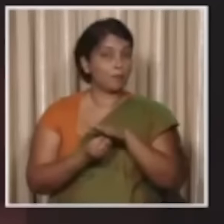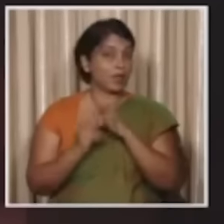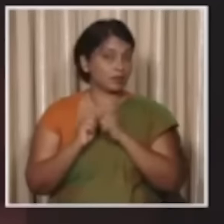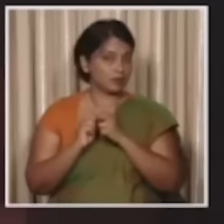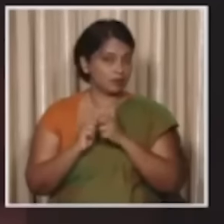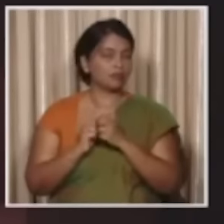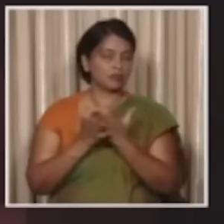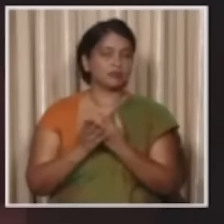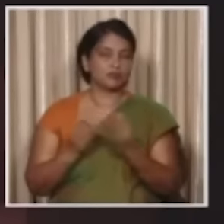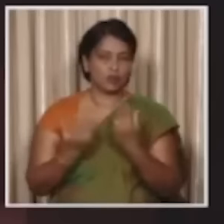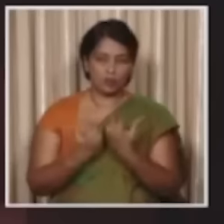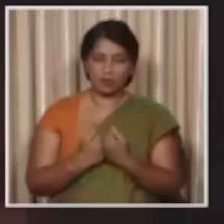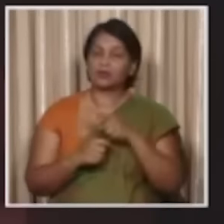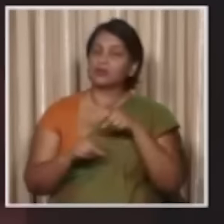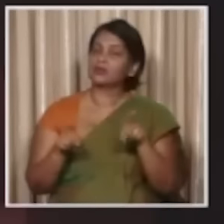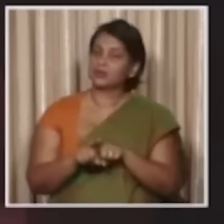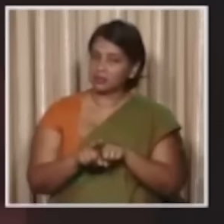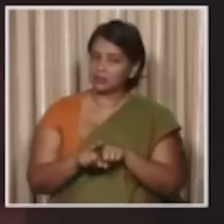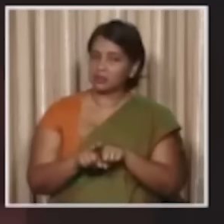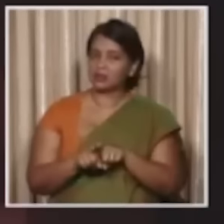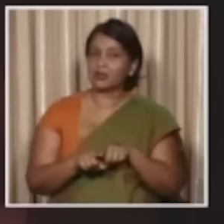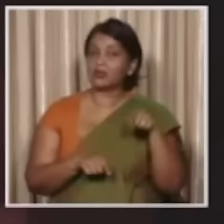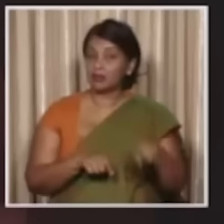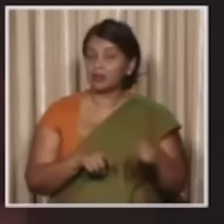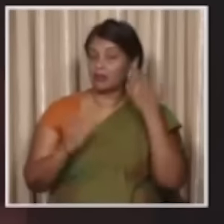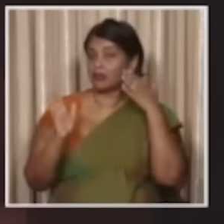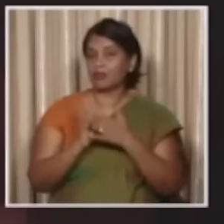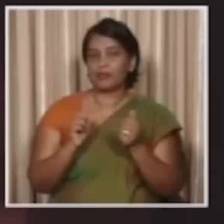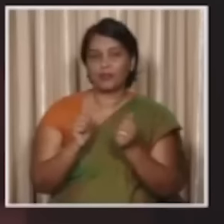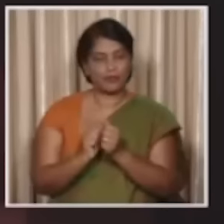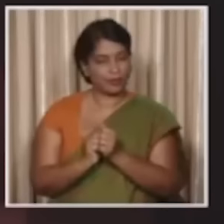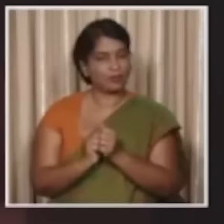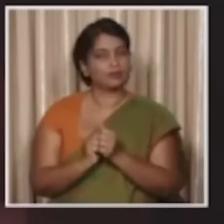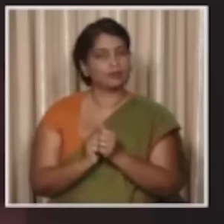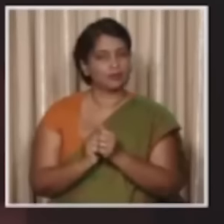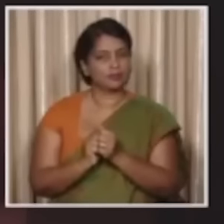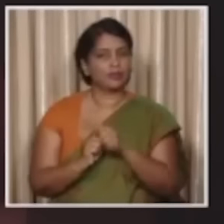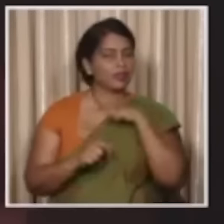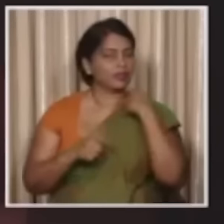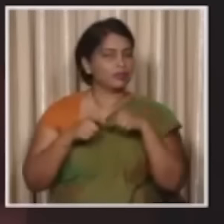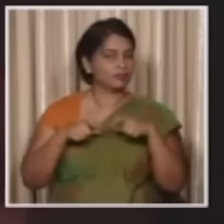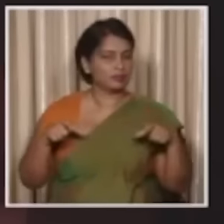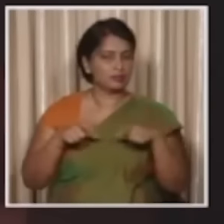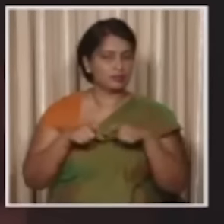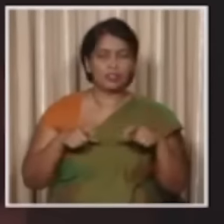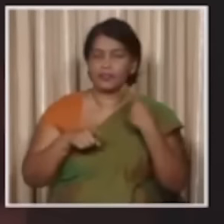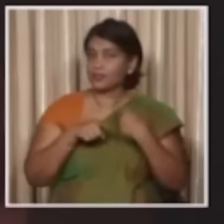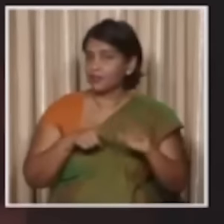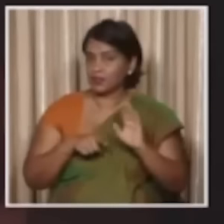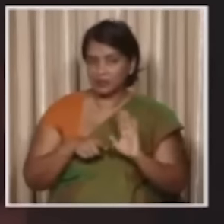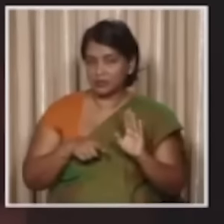ප්‍රශ්නයටත් විසඳුමක් අවශ්‍යයි. ඒ වගේම මේ කාර්යවයට මේ සනීපාරක්ෂක තුවා ප්‍රශ්නේ විතරක්